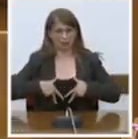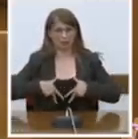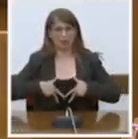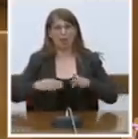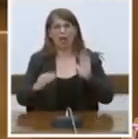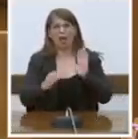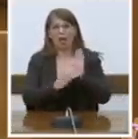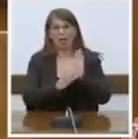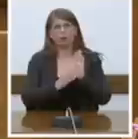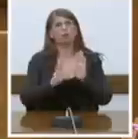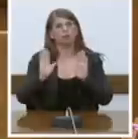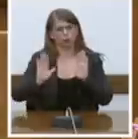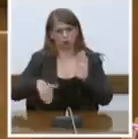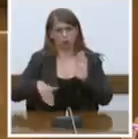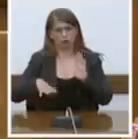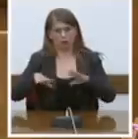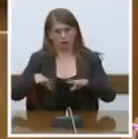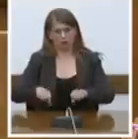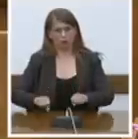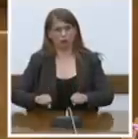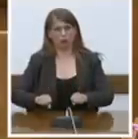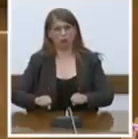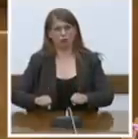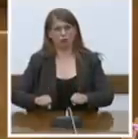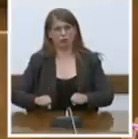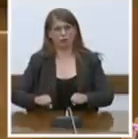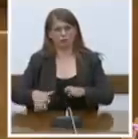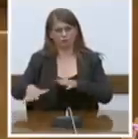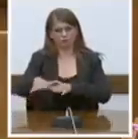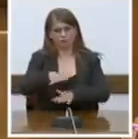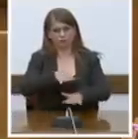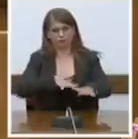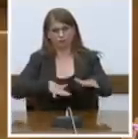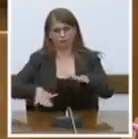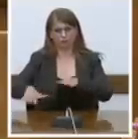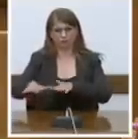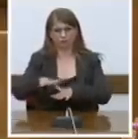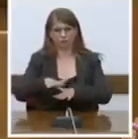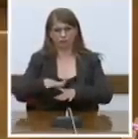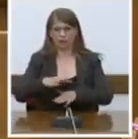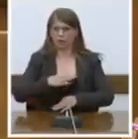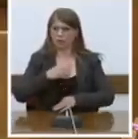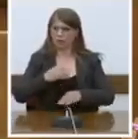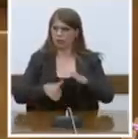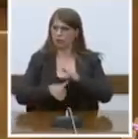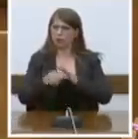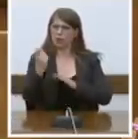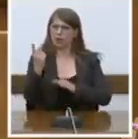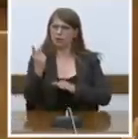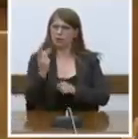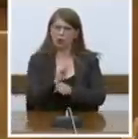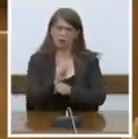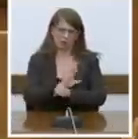που τελικώς κατοχυρώνει την διαπλοκή. Κύριε Πρόεδρε, ένα με δύο λεπτά το πολύ θα